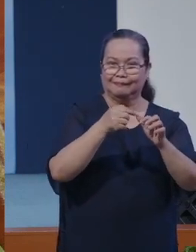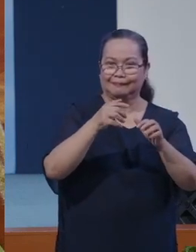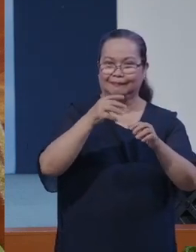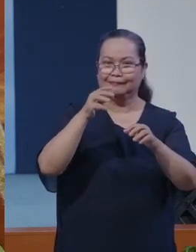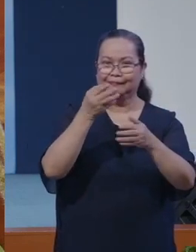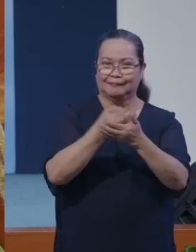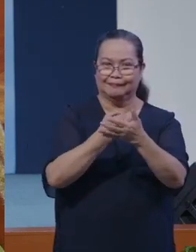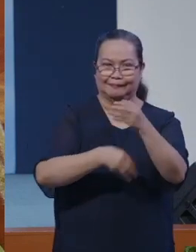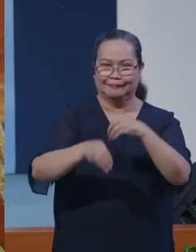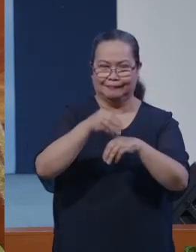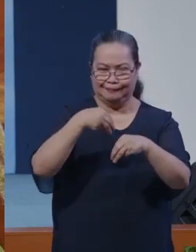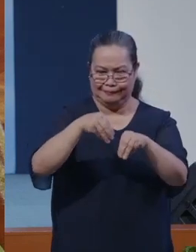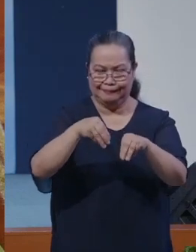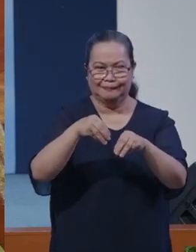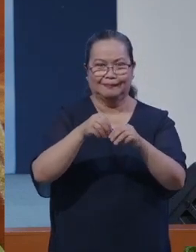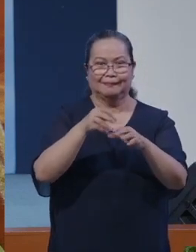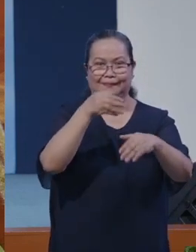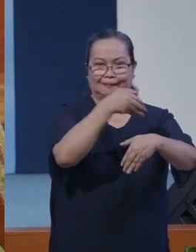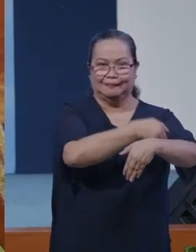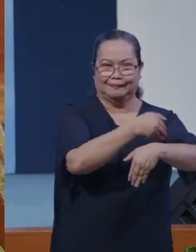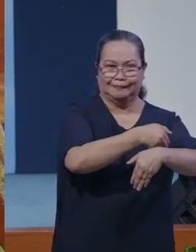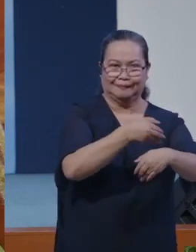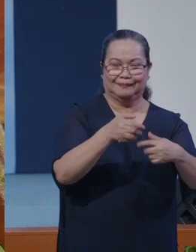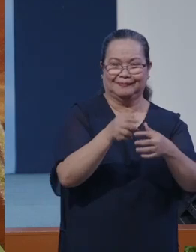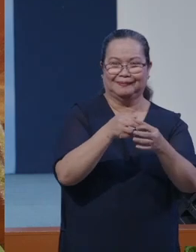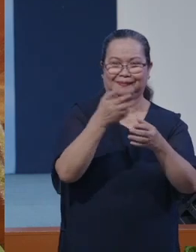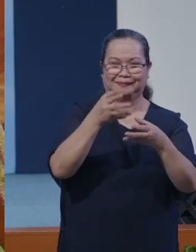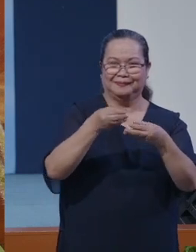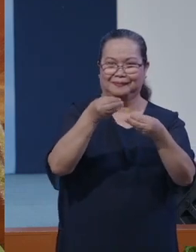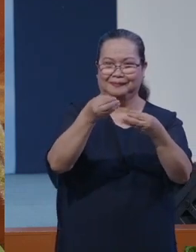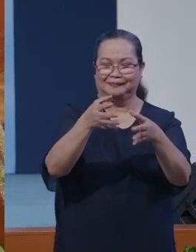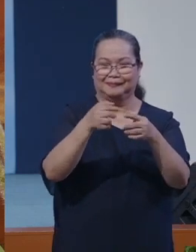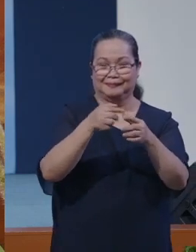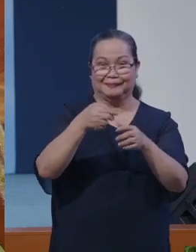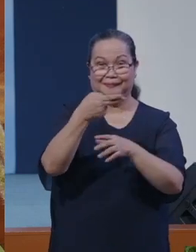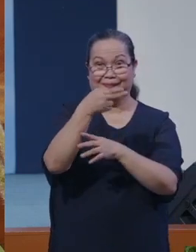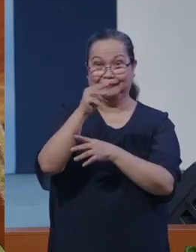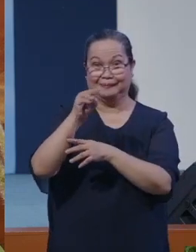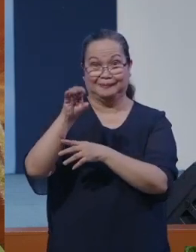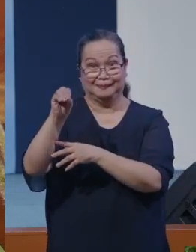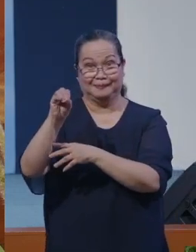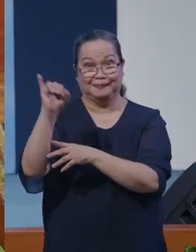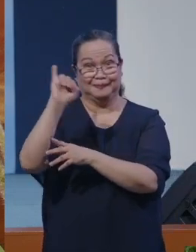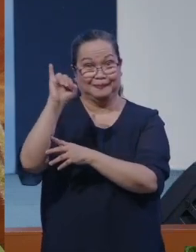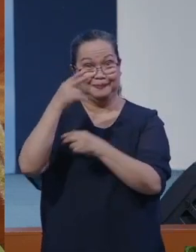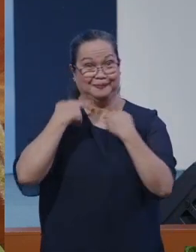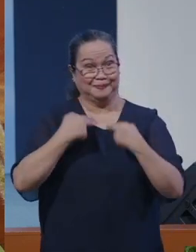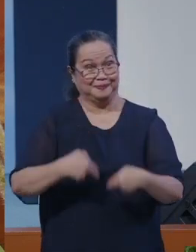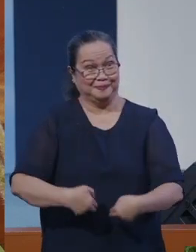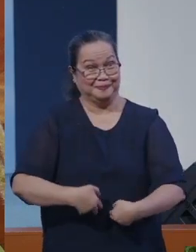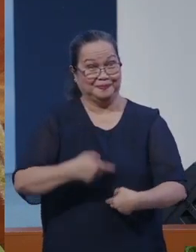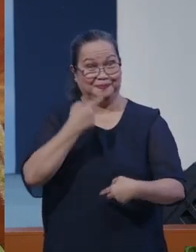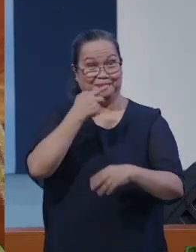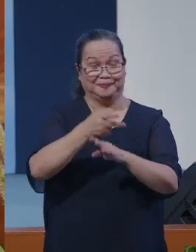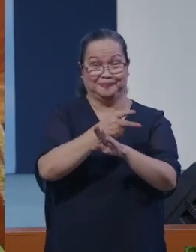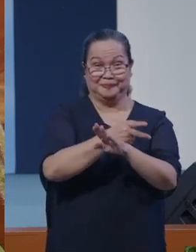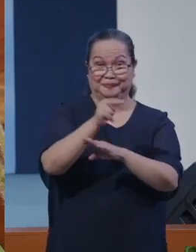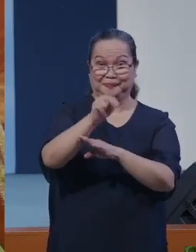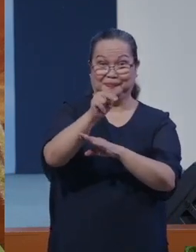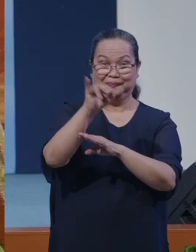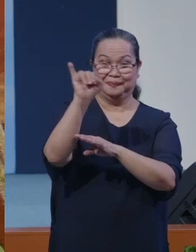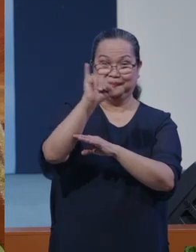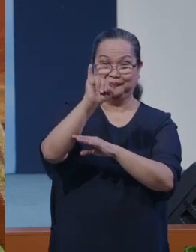market, maglagay kayo sa bangko, maglagay kayo sa HMO, healthcare insurance, maglagay kayo sa pre-need